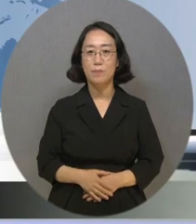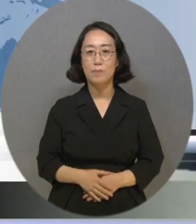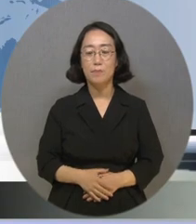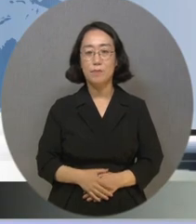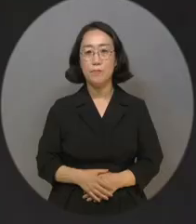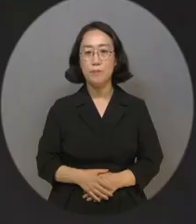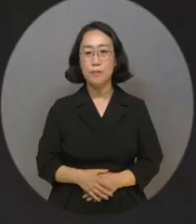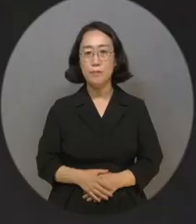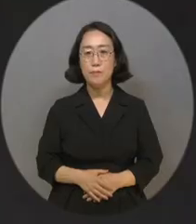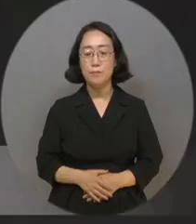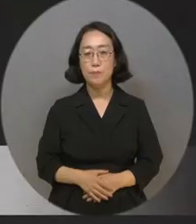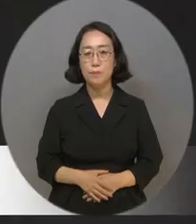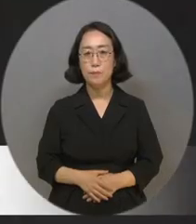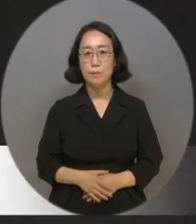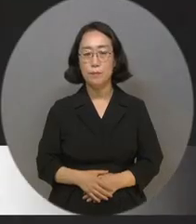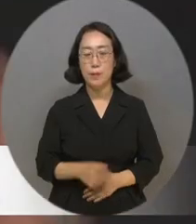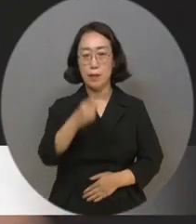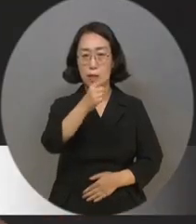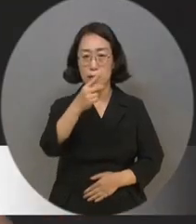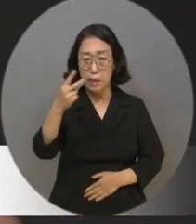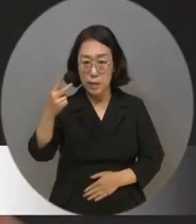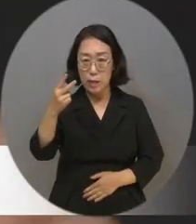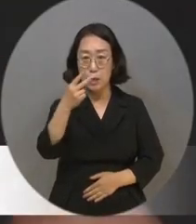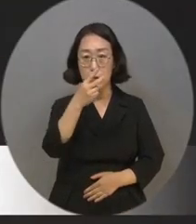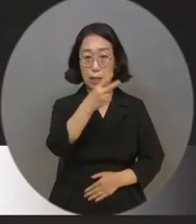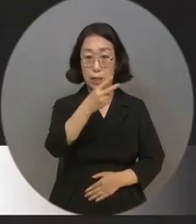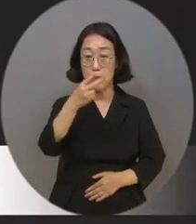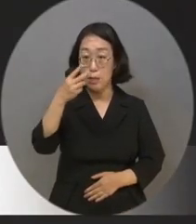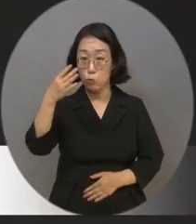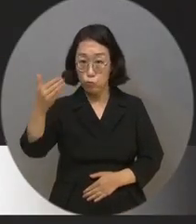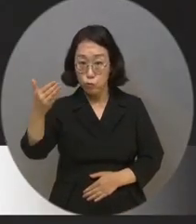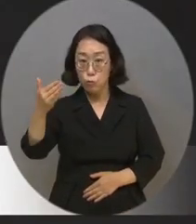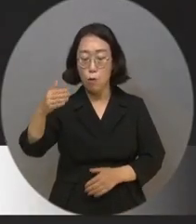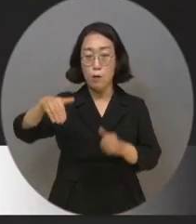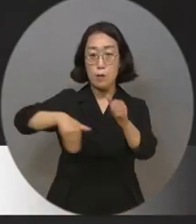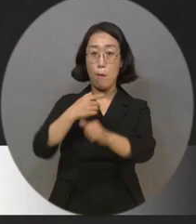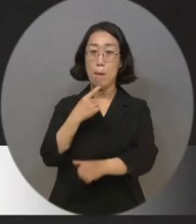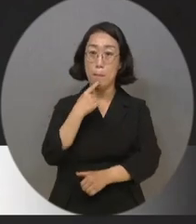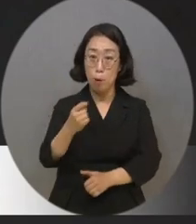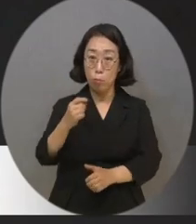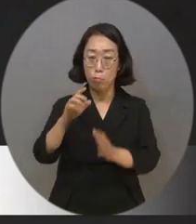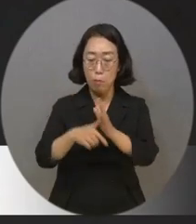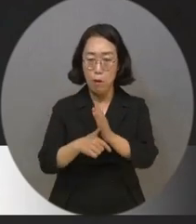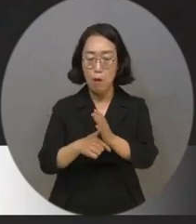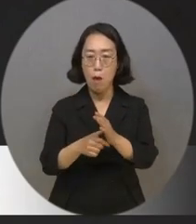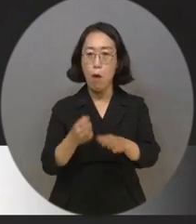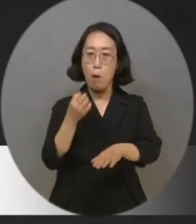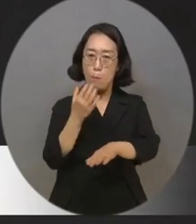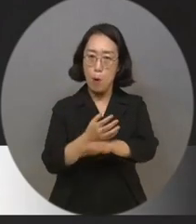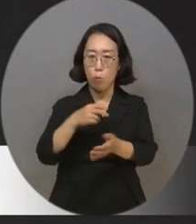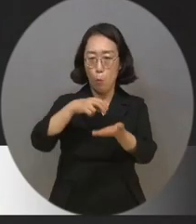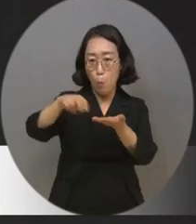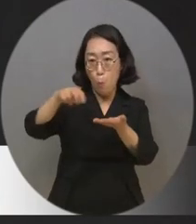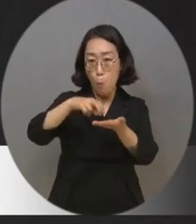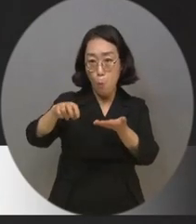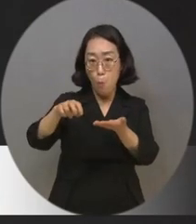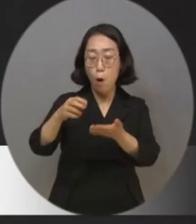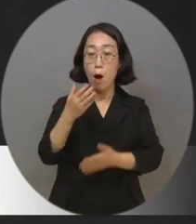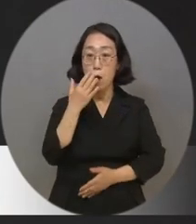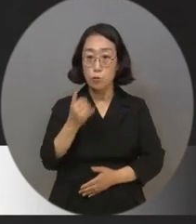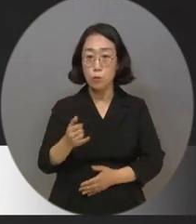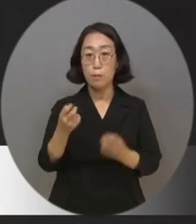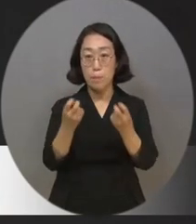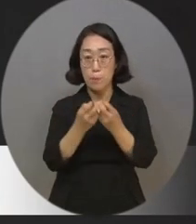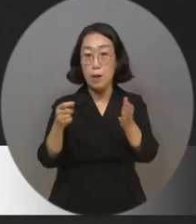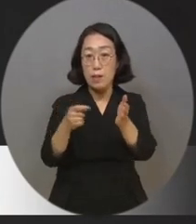기자입니다 112나 119가 필요한 위급한 상황에서 편리하고 신속하게 신고할 수 있는 모바일에